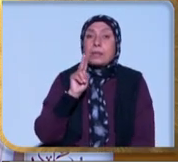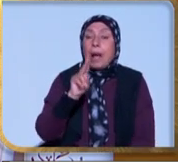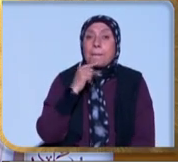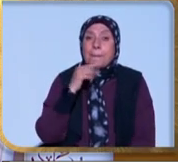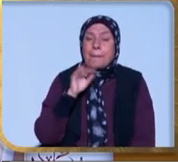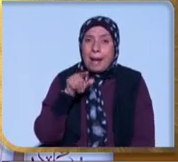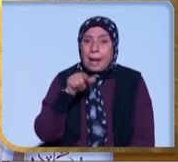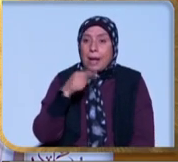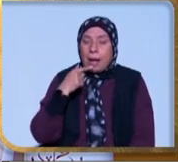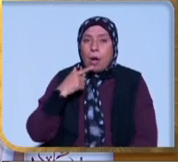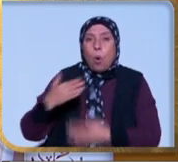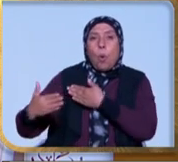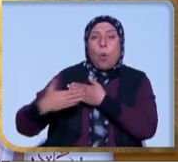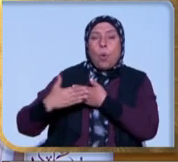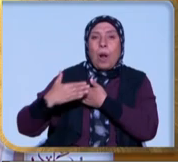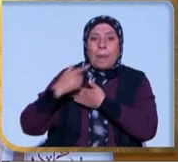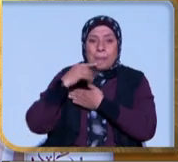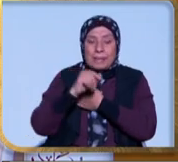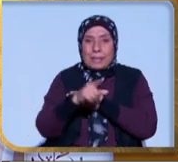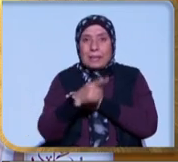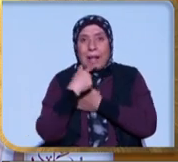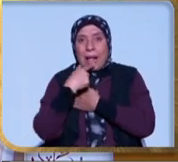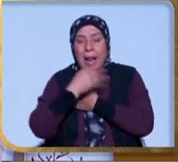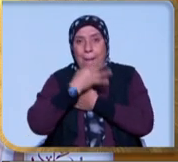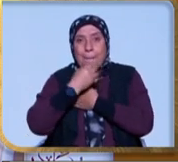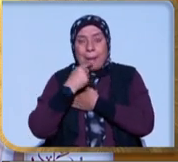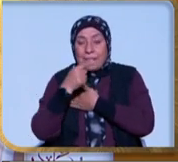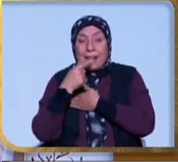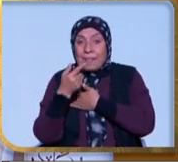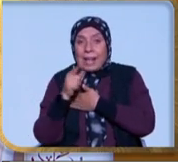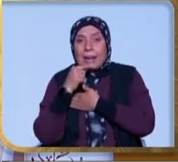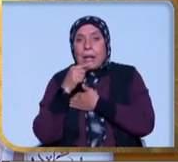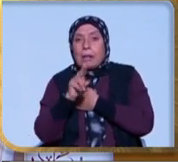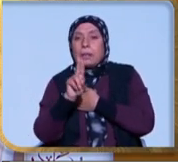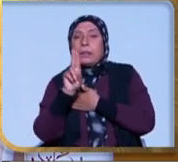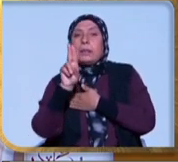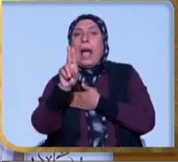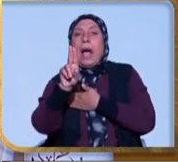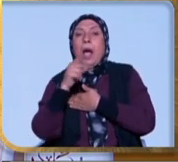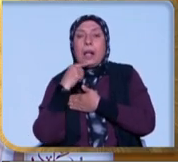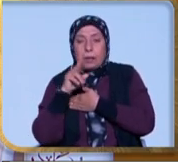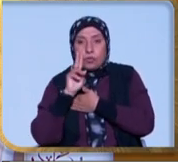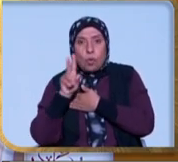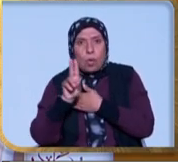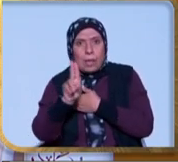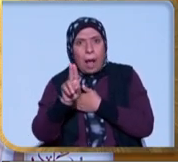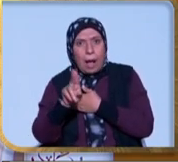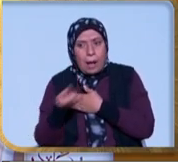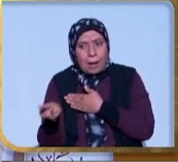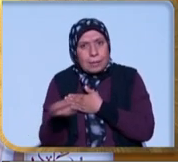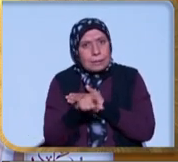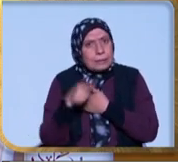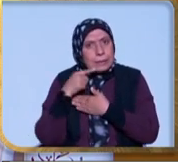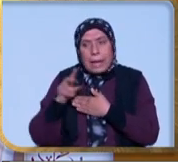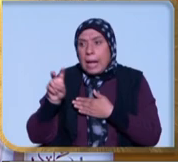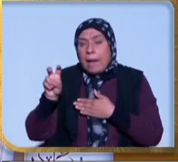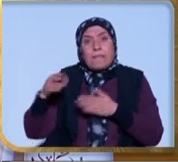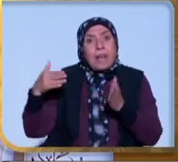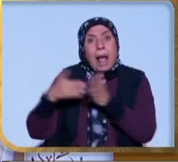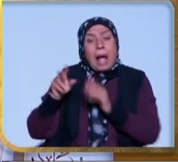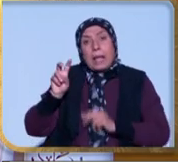التاء عندك مفتوحة في القرآن، إن رحمة الله، لأنها شيء مرجو